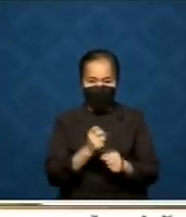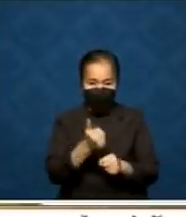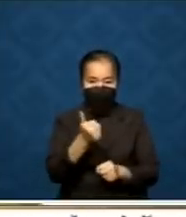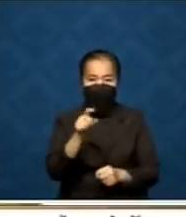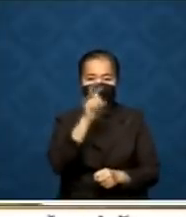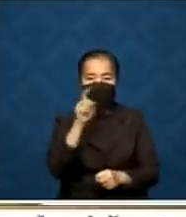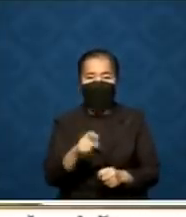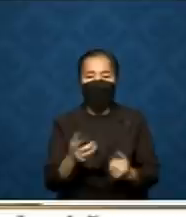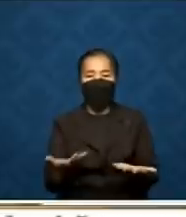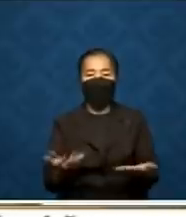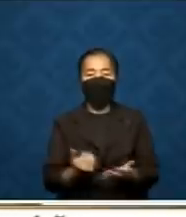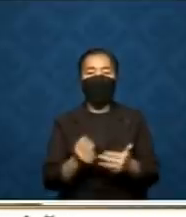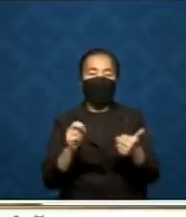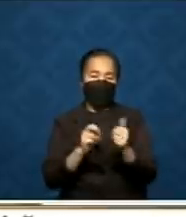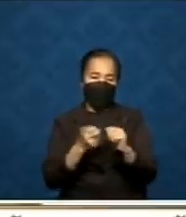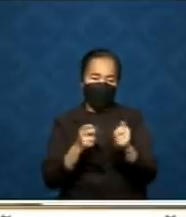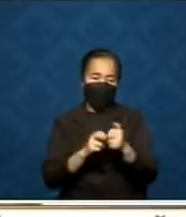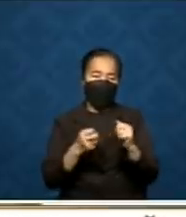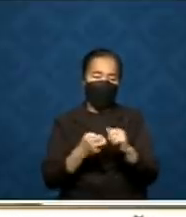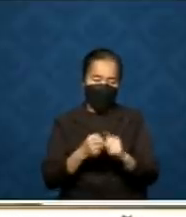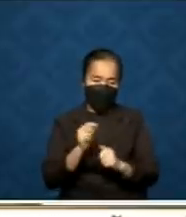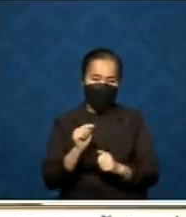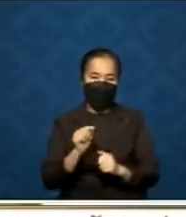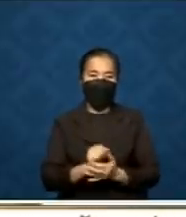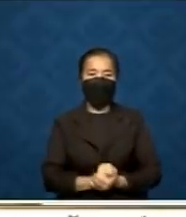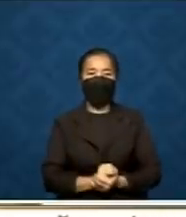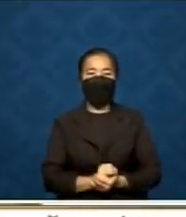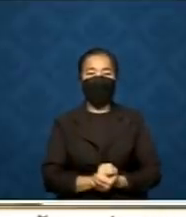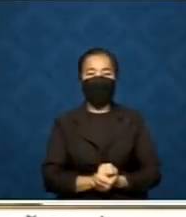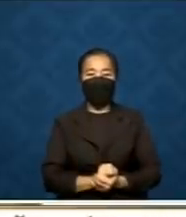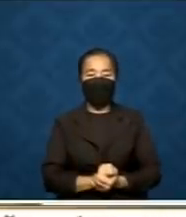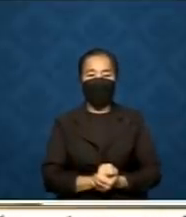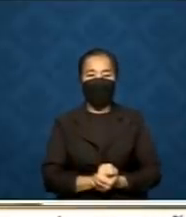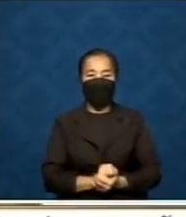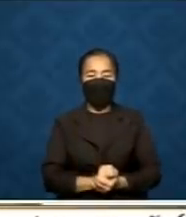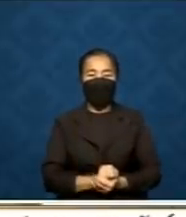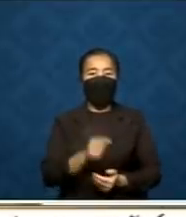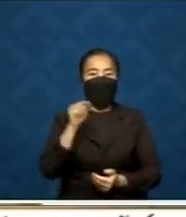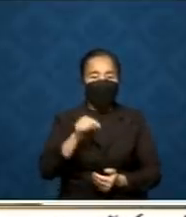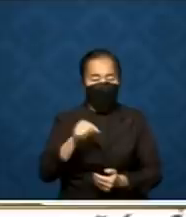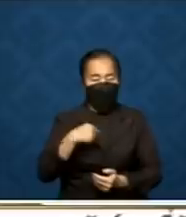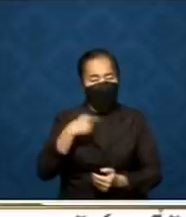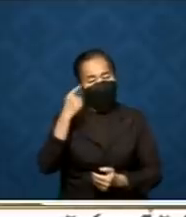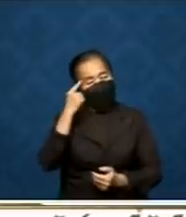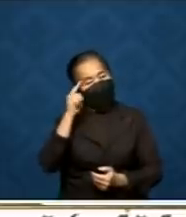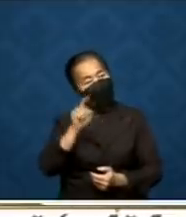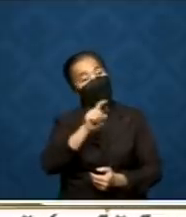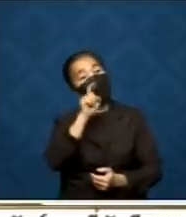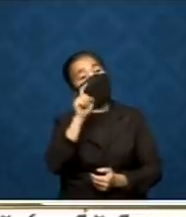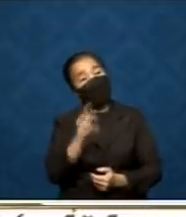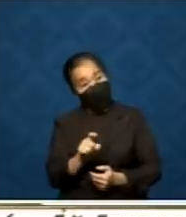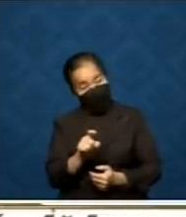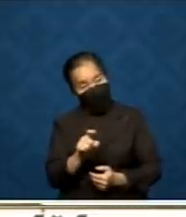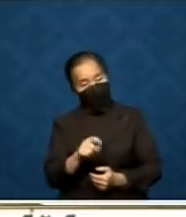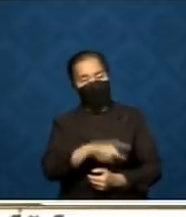นี่คือปัญหาต่อไปก็เพราะฉะนั้นตรงนี้พวกผมก็สงสัยเพื่อนสมาชิก